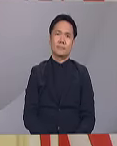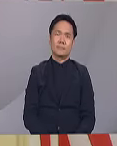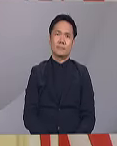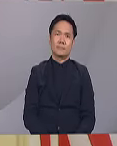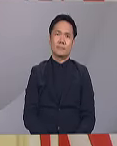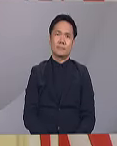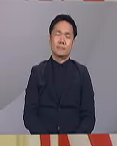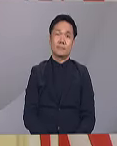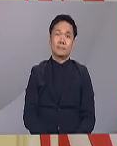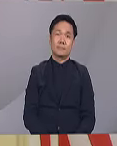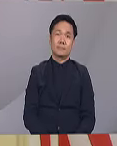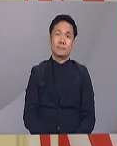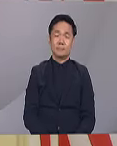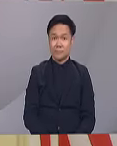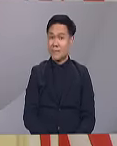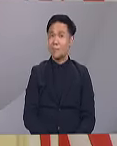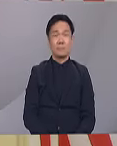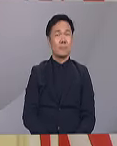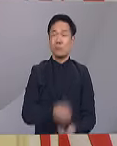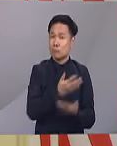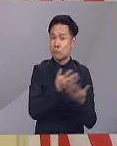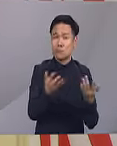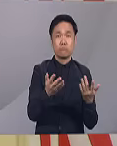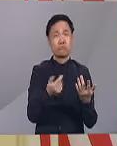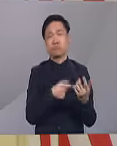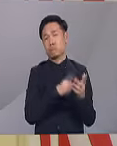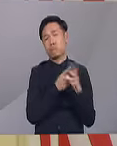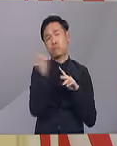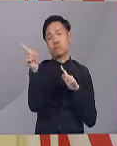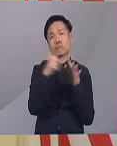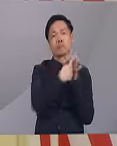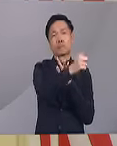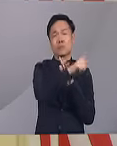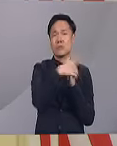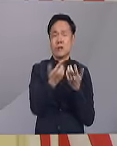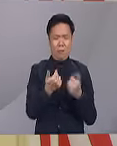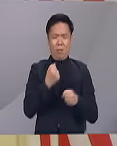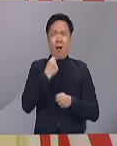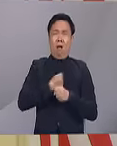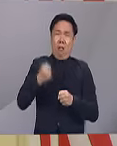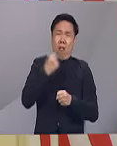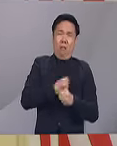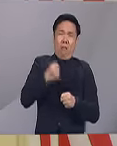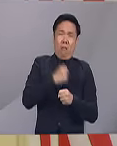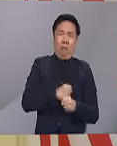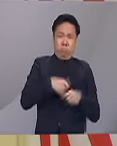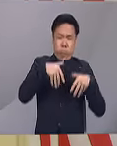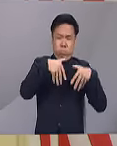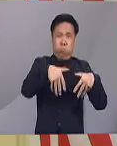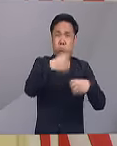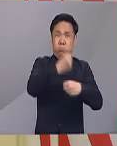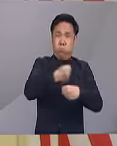sia-siakan pengorbanan petugas-petugas barisan hadapan ataupun frontliners yang akan terus bertungkus